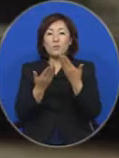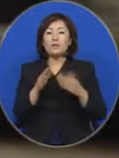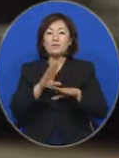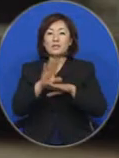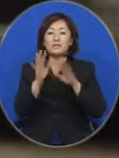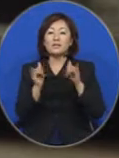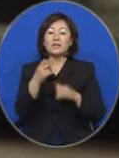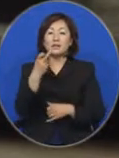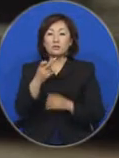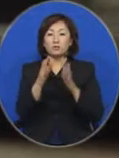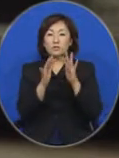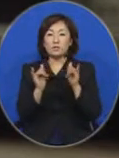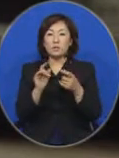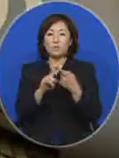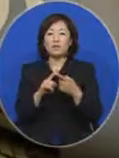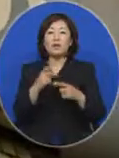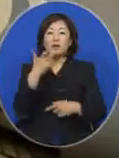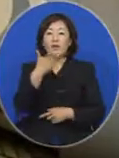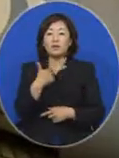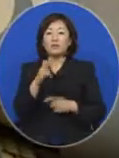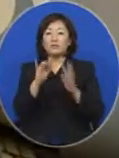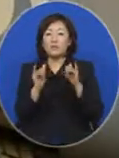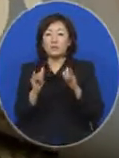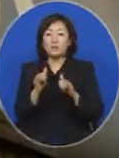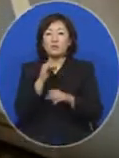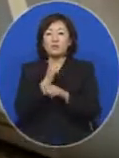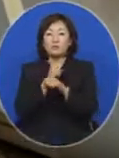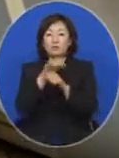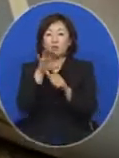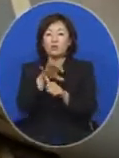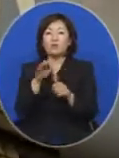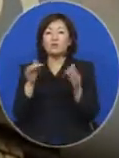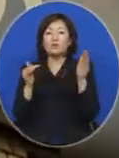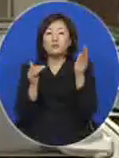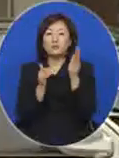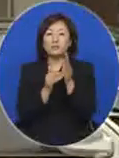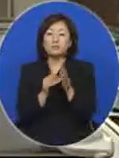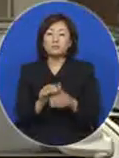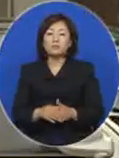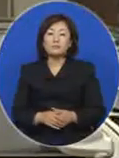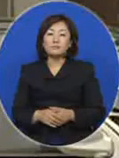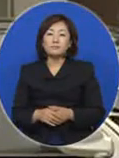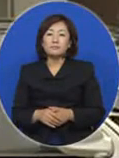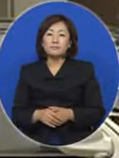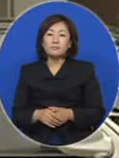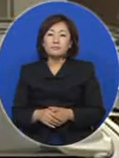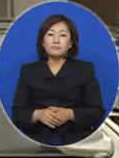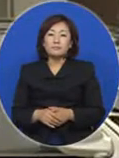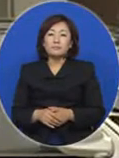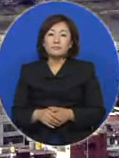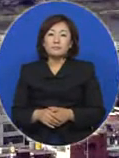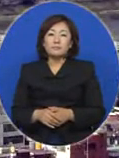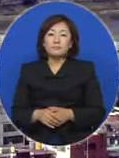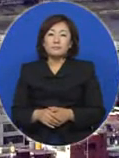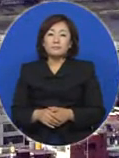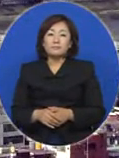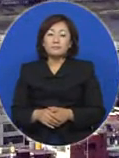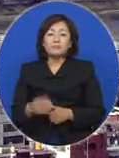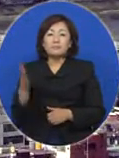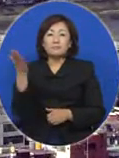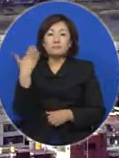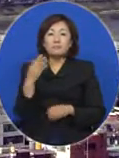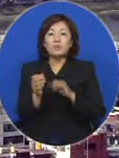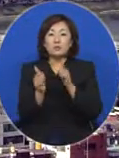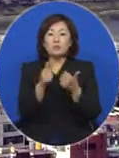운전자 12명 등 17명을 불구속 입건했습니다. UBC 뉴스 윤경재입니다.